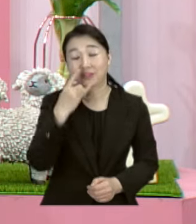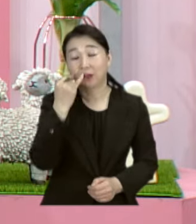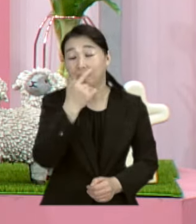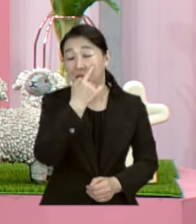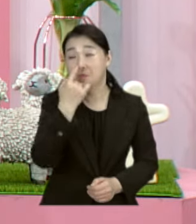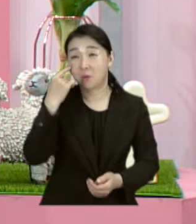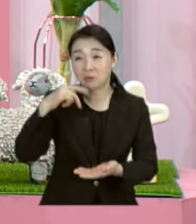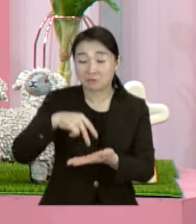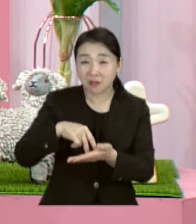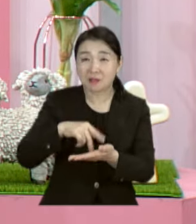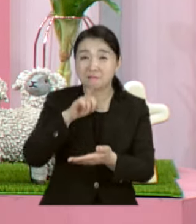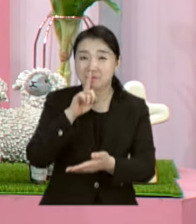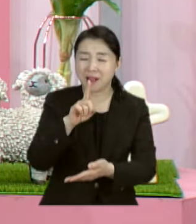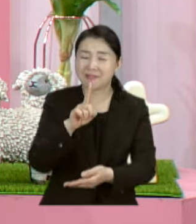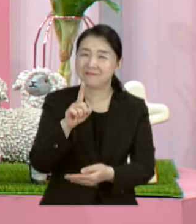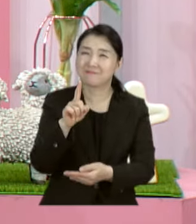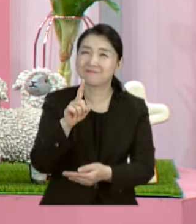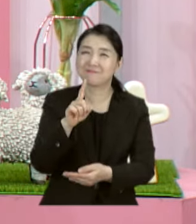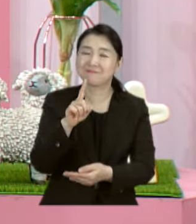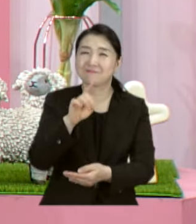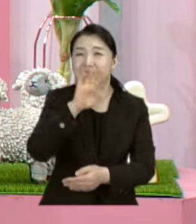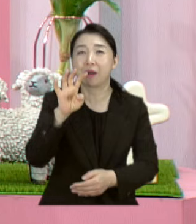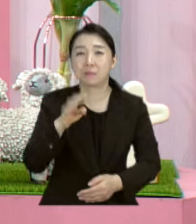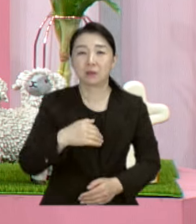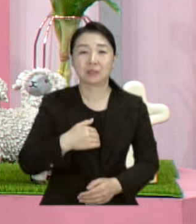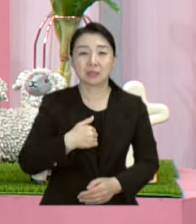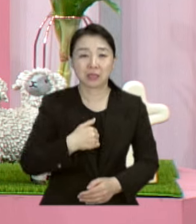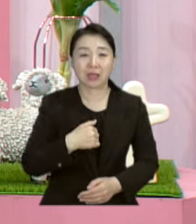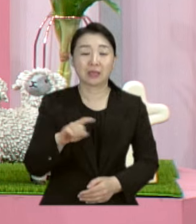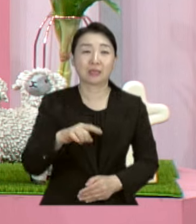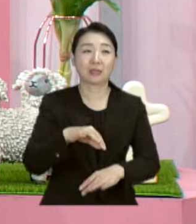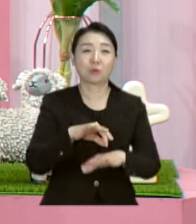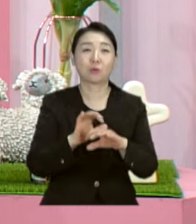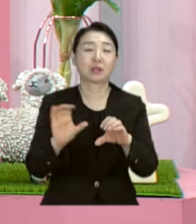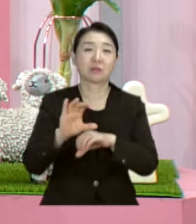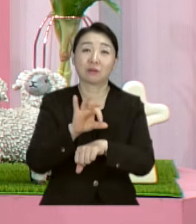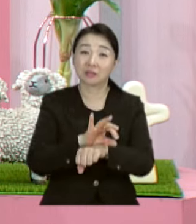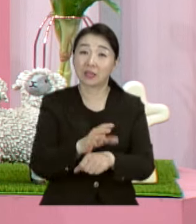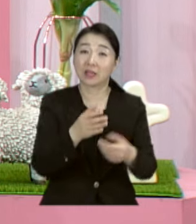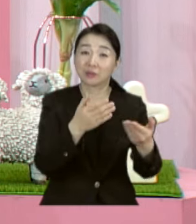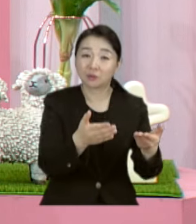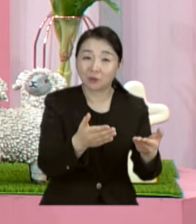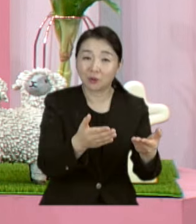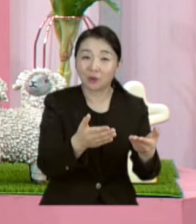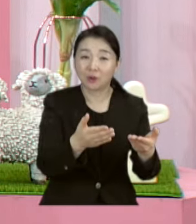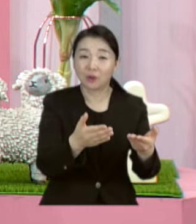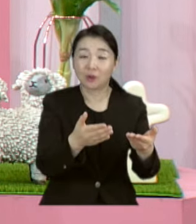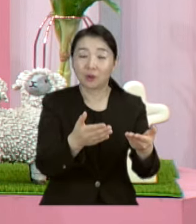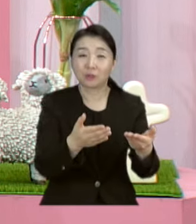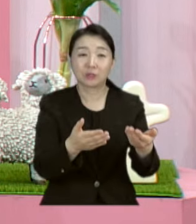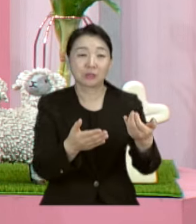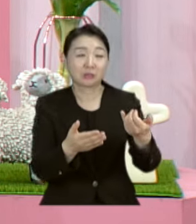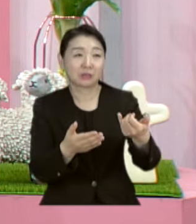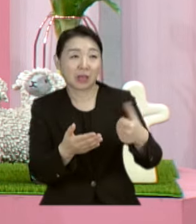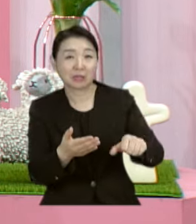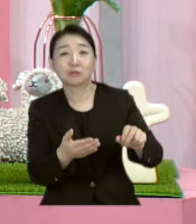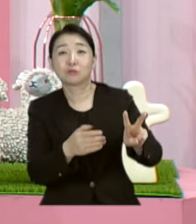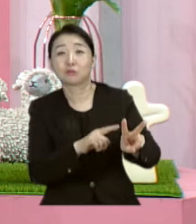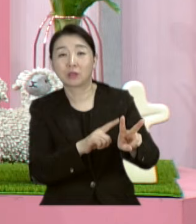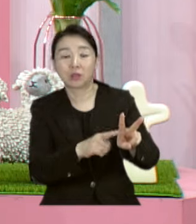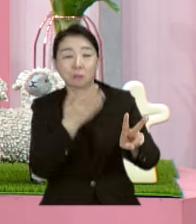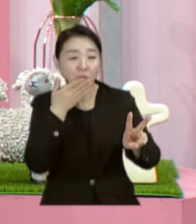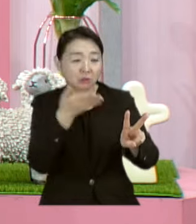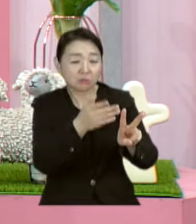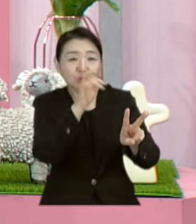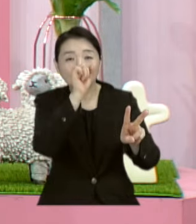어머니는 보증만 하면 이런 이야기를 하세요. 네. 야, 내가 고기라도 몇 점 더 사서 네. 우리 정연이 정호에게 좀